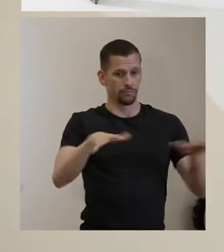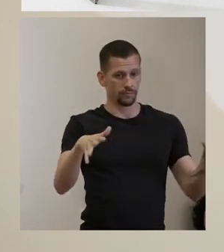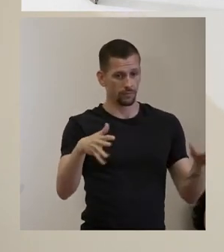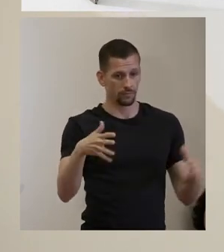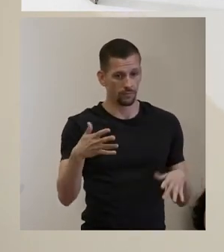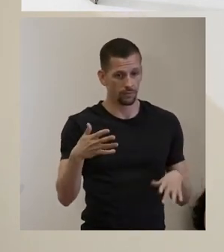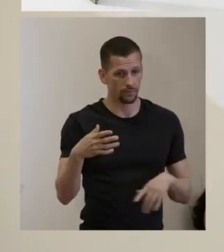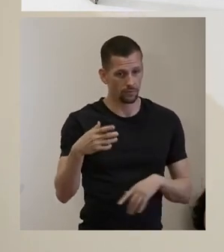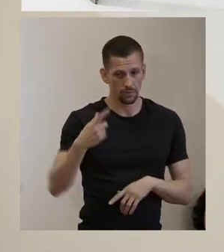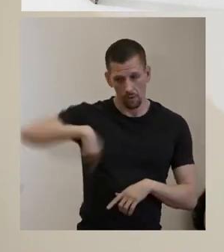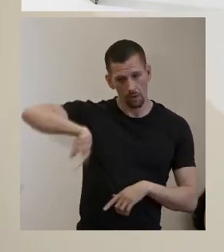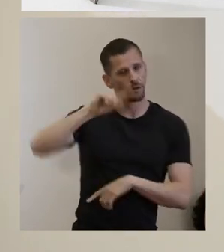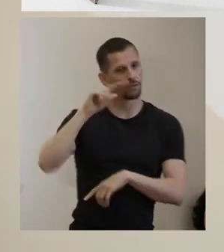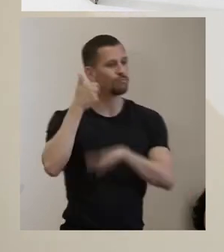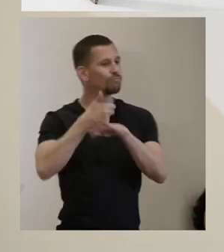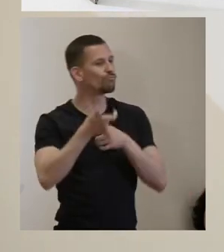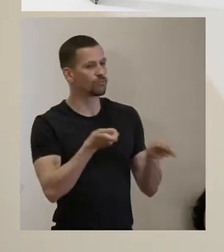sidération,